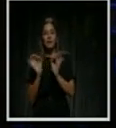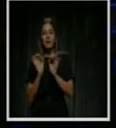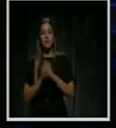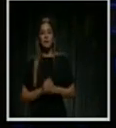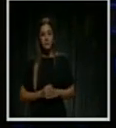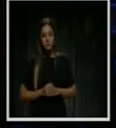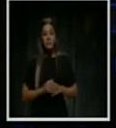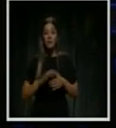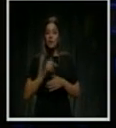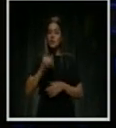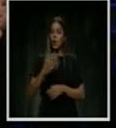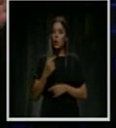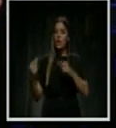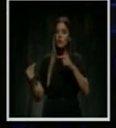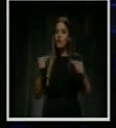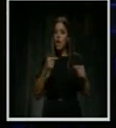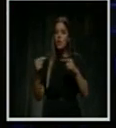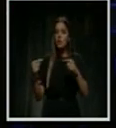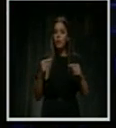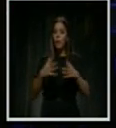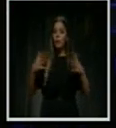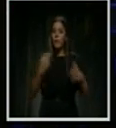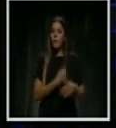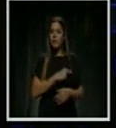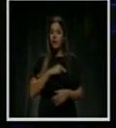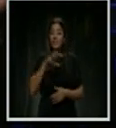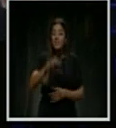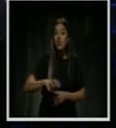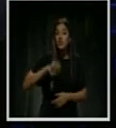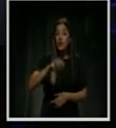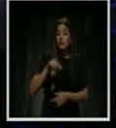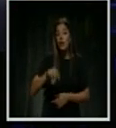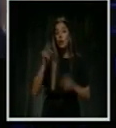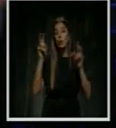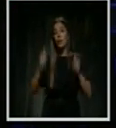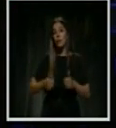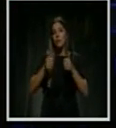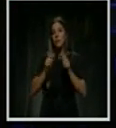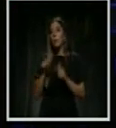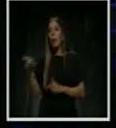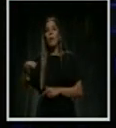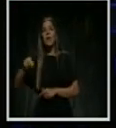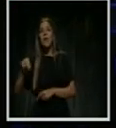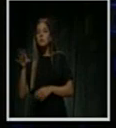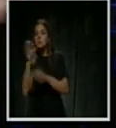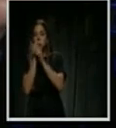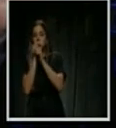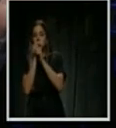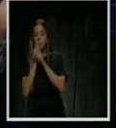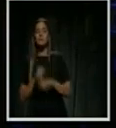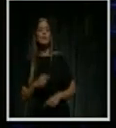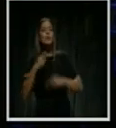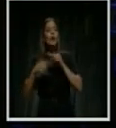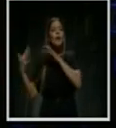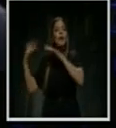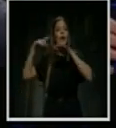huwa ta' kompetenza nazzjonali. F'suġġett tant importanti għalina, tassazzjoni, l-oppożizzjoni skiet assolut, l-immigrazzjoni sfida tant kbira